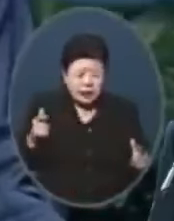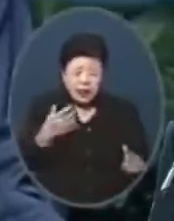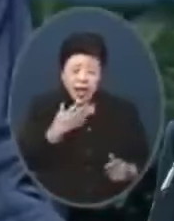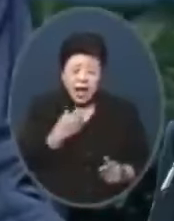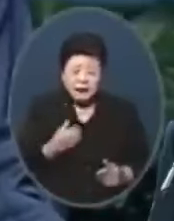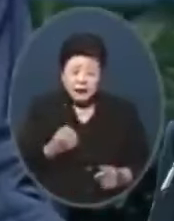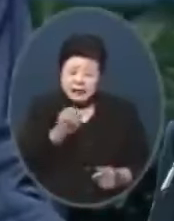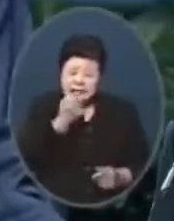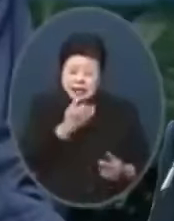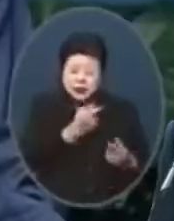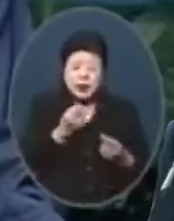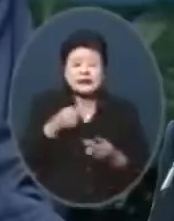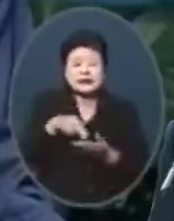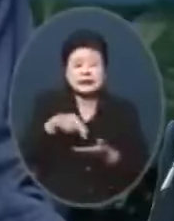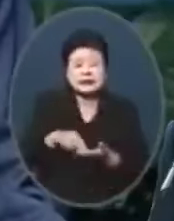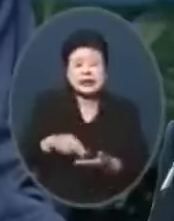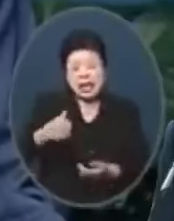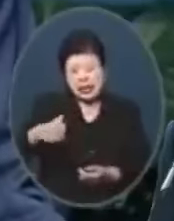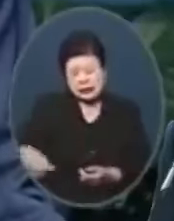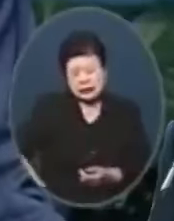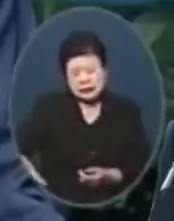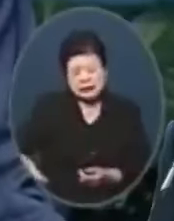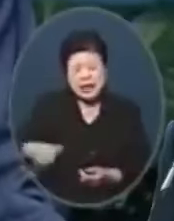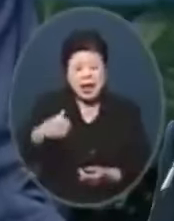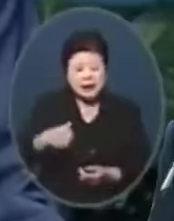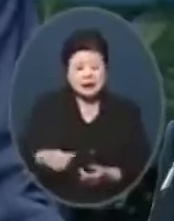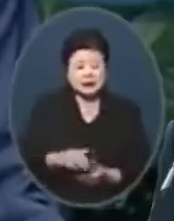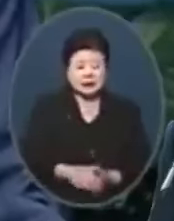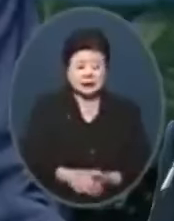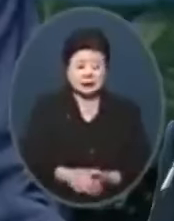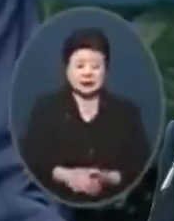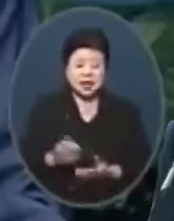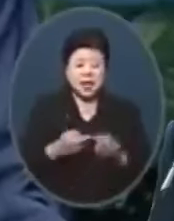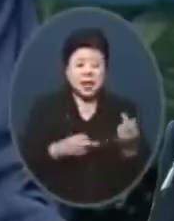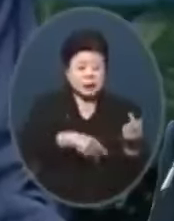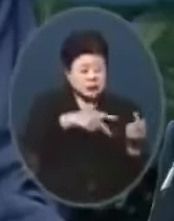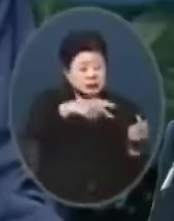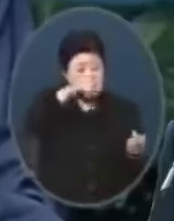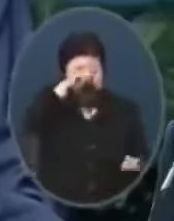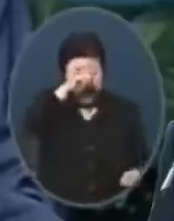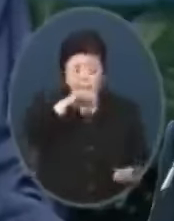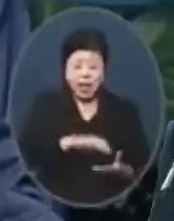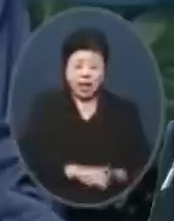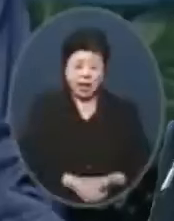아브라함에게 이삭과 같은 아들이었습니다. 그런데 그 아들이 등산을 하기를 좋아했어요.